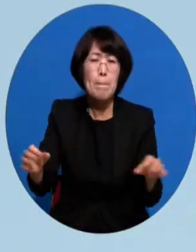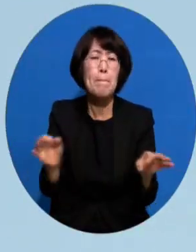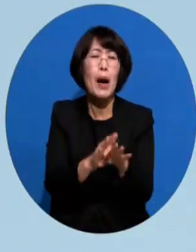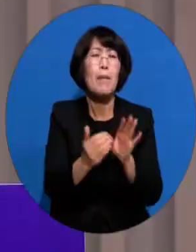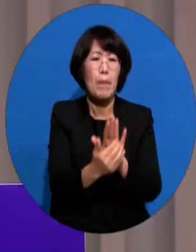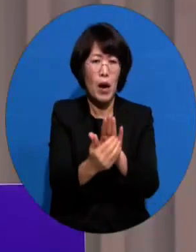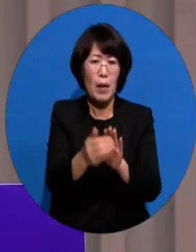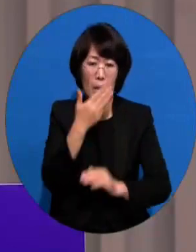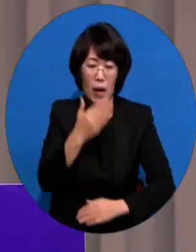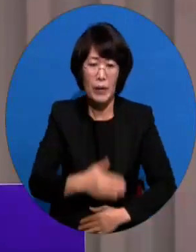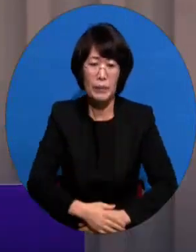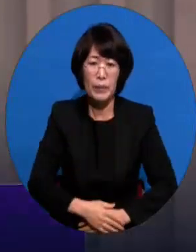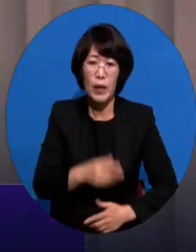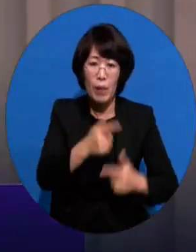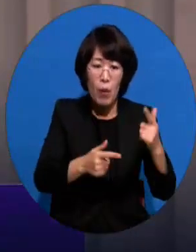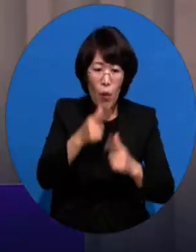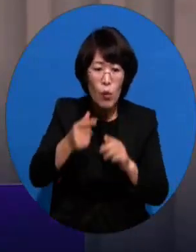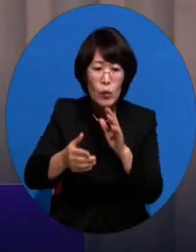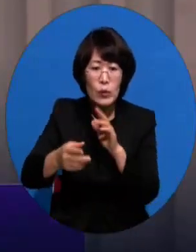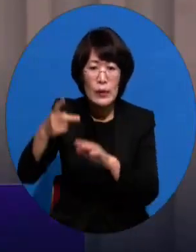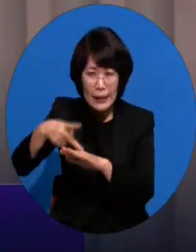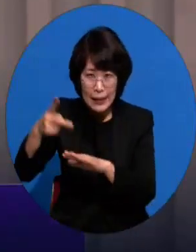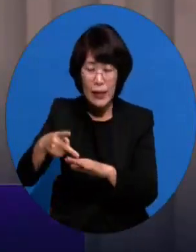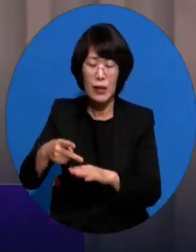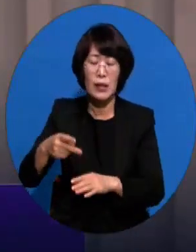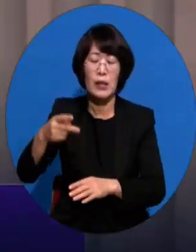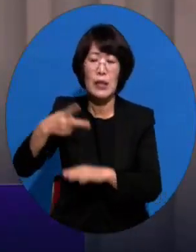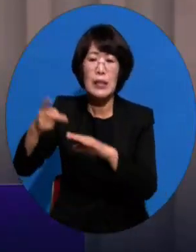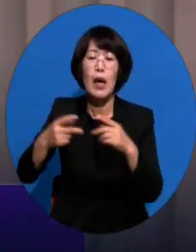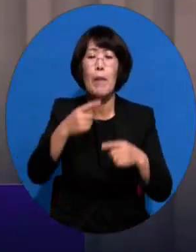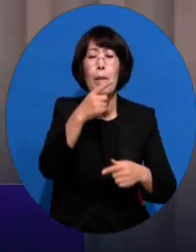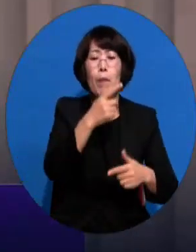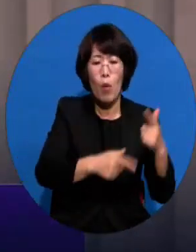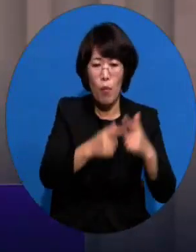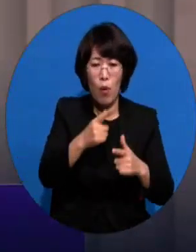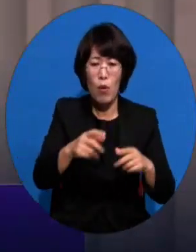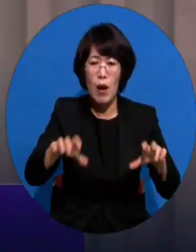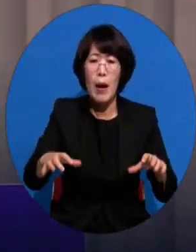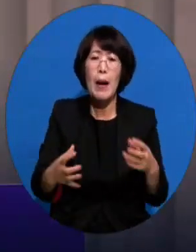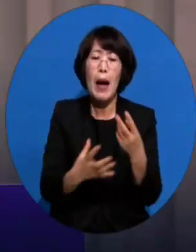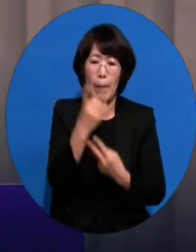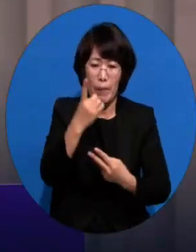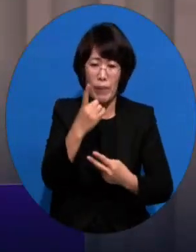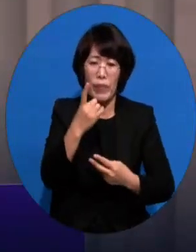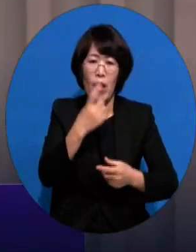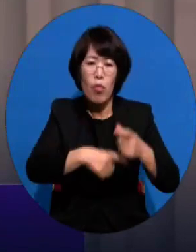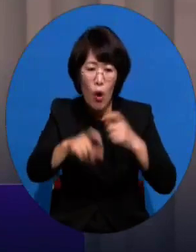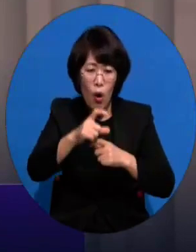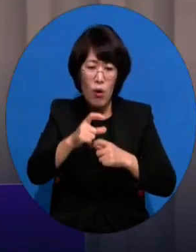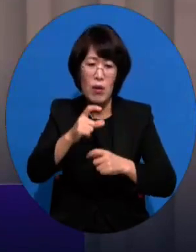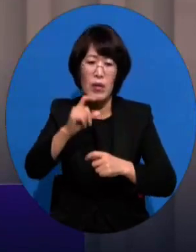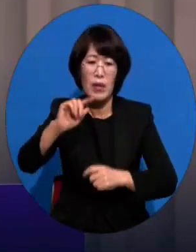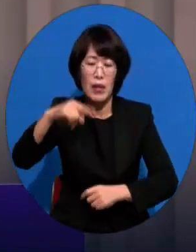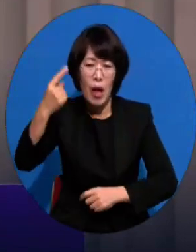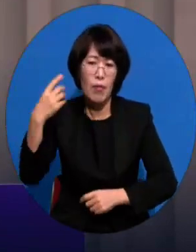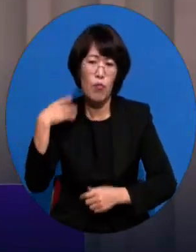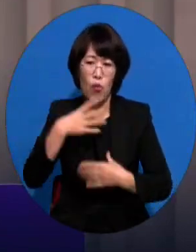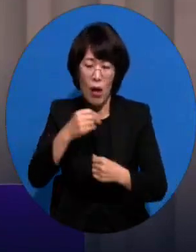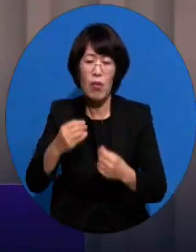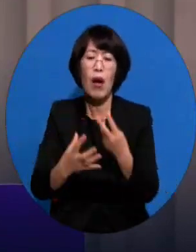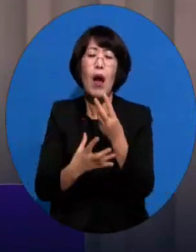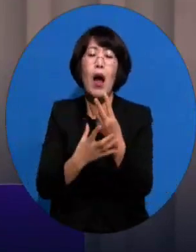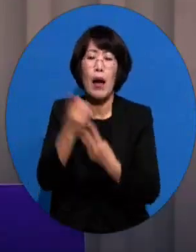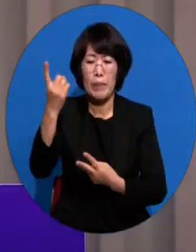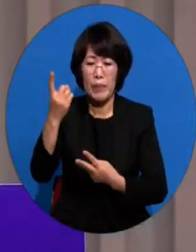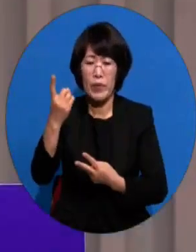합니다. 목포와 신안, 신안과 목포의 통합을 넘어 무한반도의 통합이라는 더 큰 꿈으로 우리는